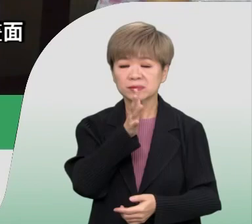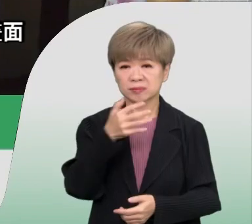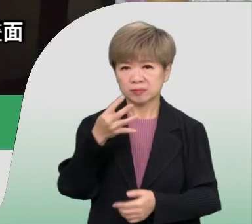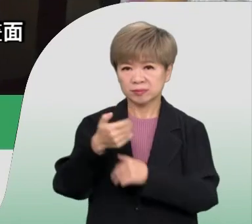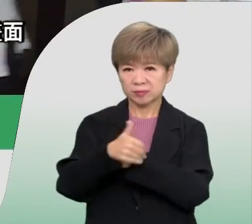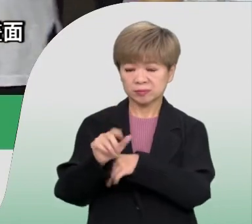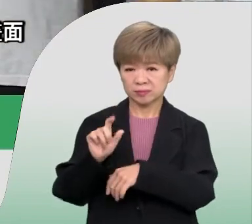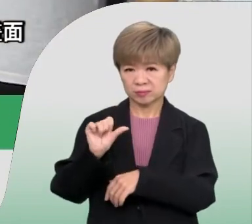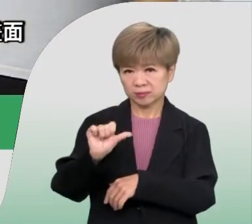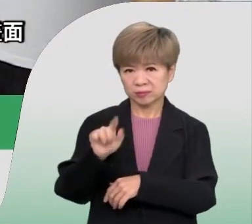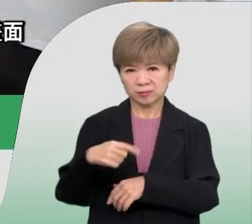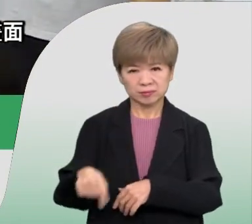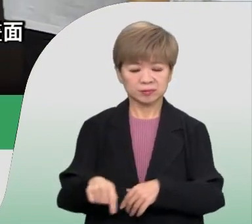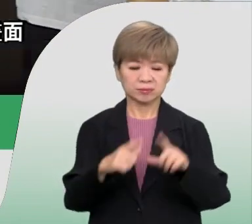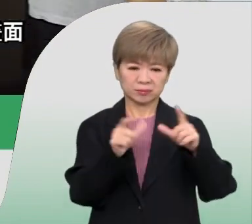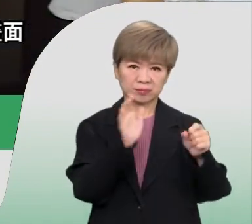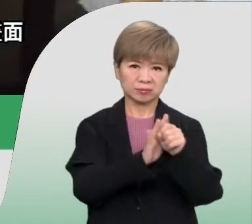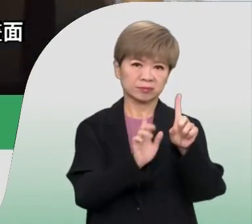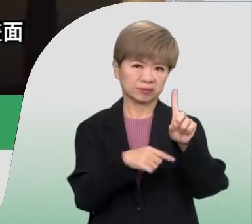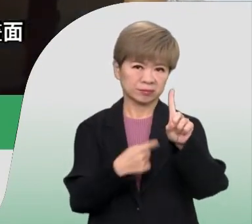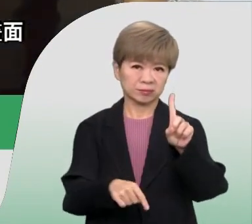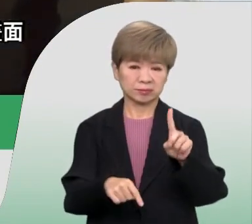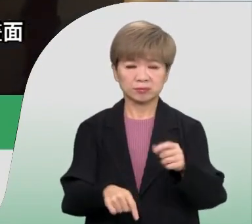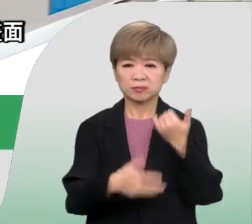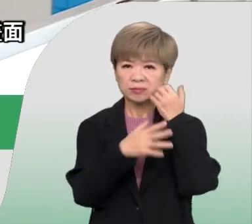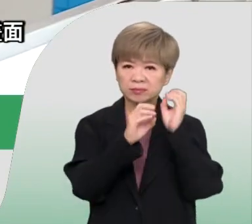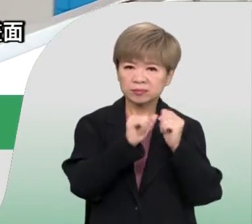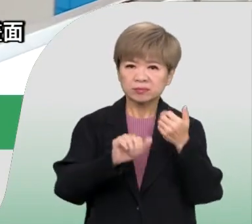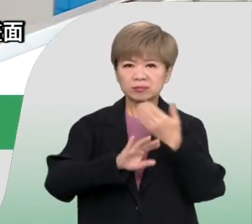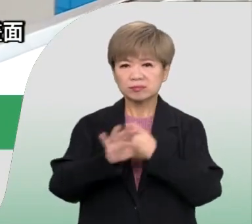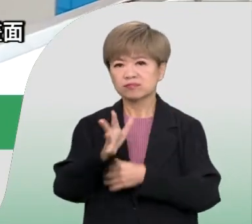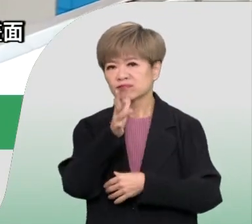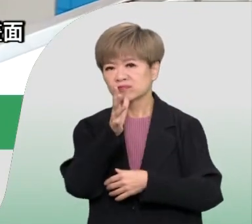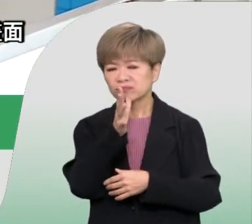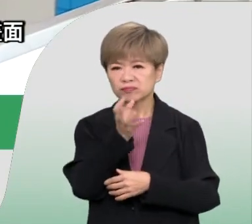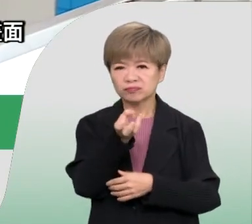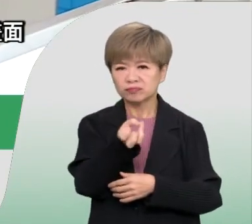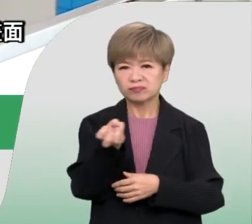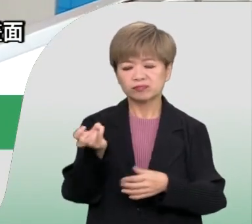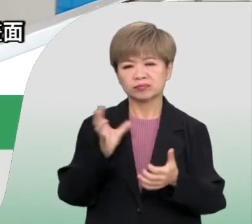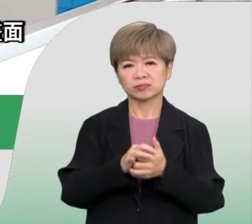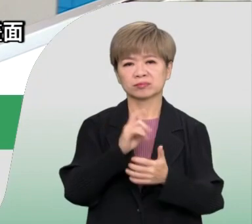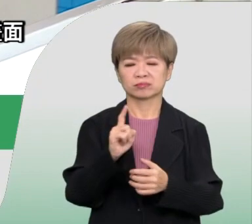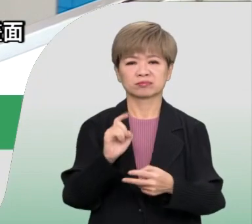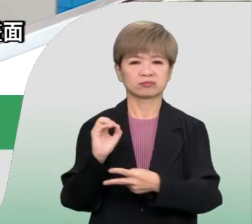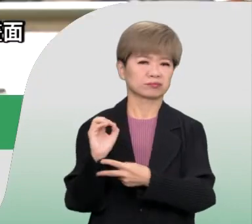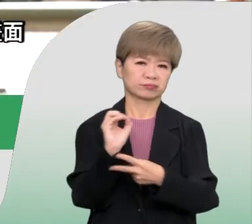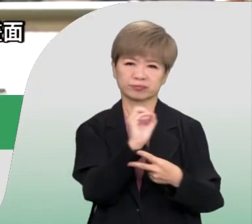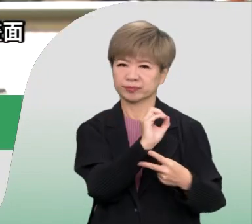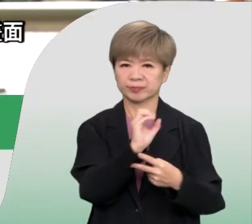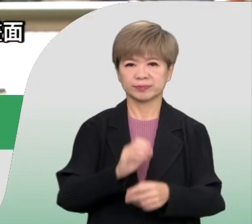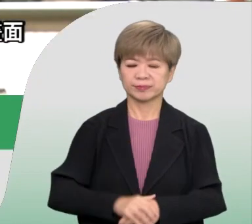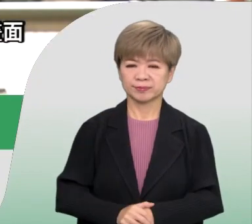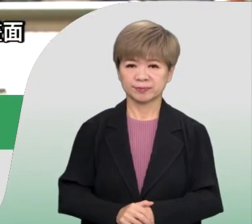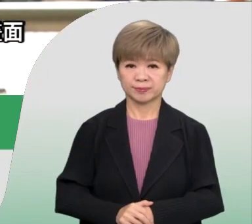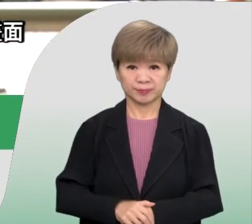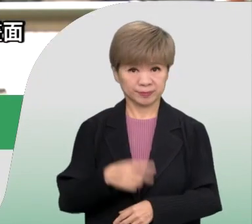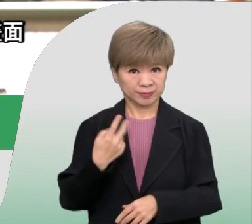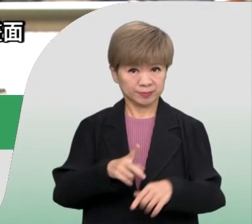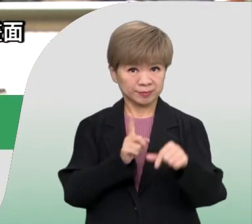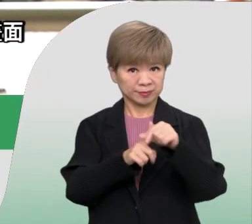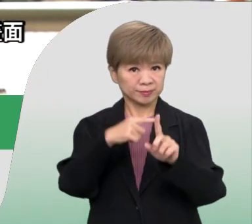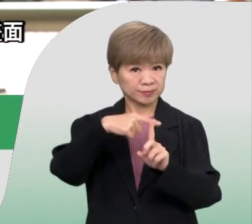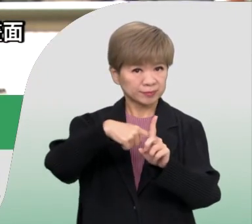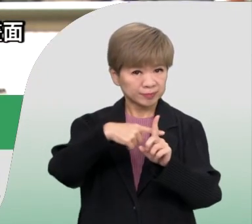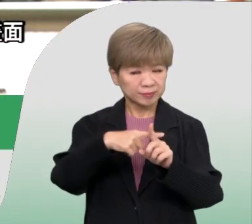沙、台北腔就一沙，回流腔韩国其他少数的腔调造型都是无人通过的。但